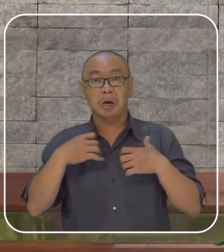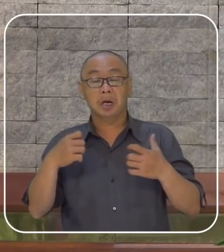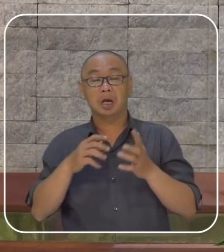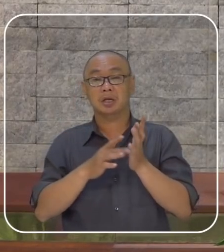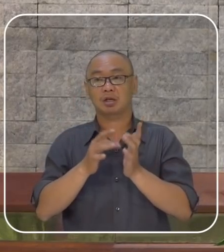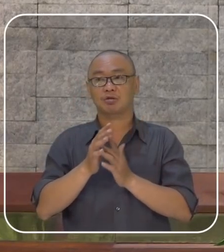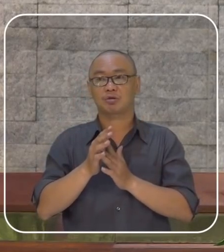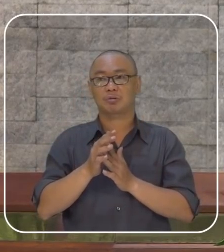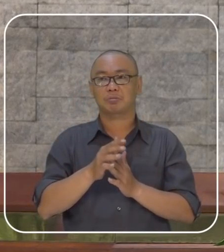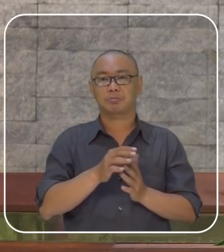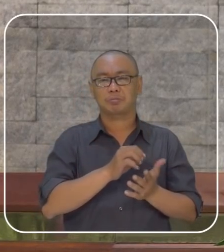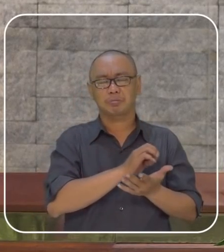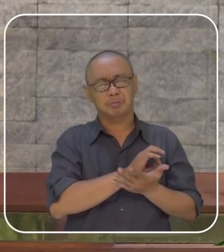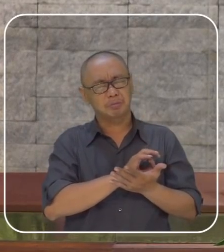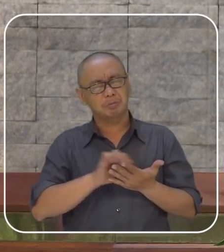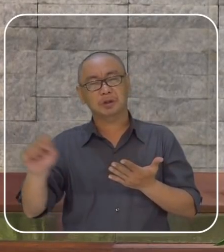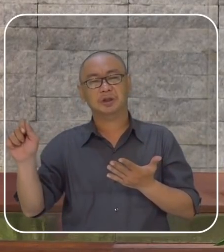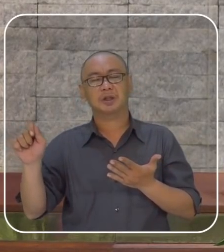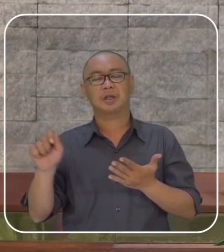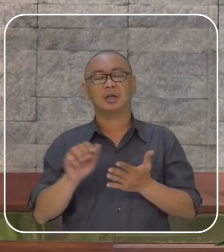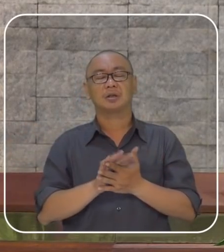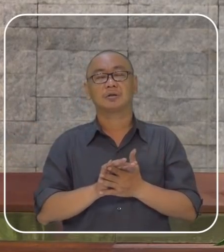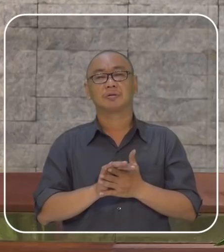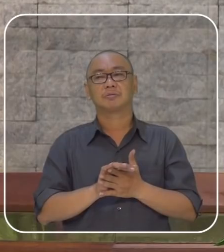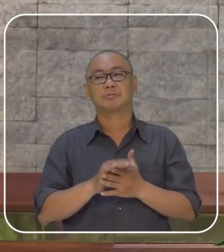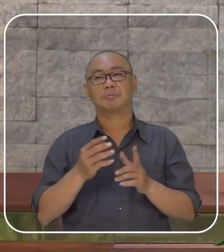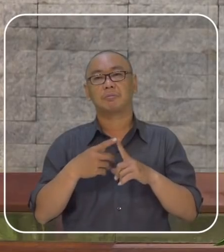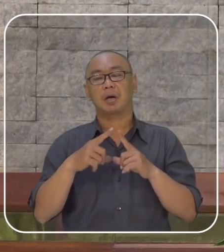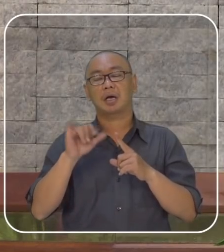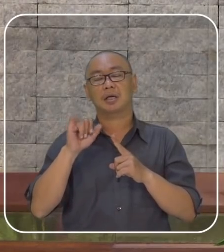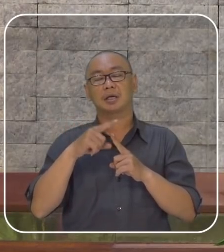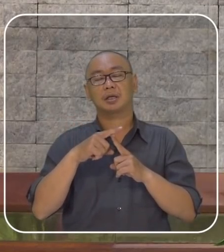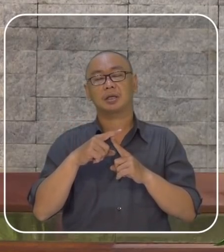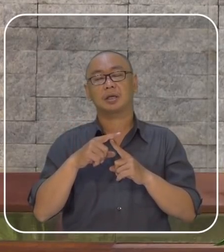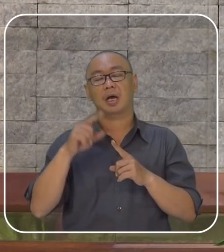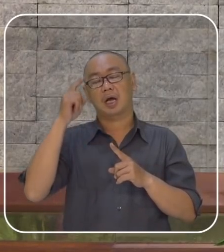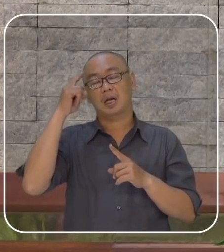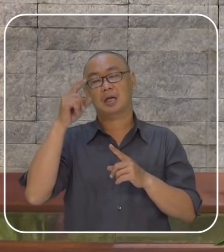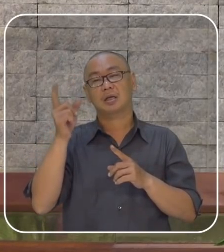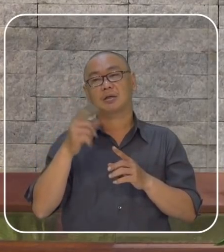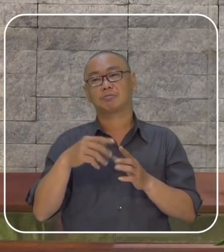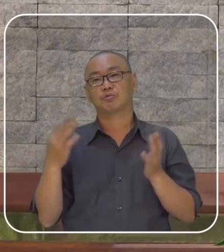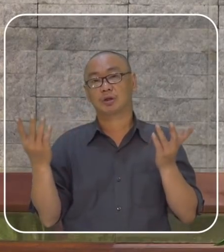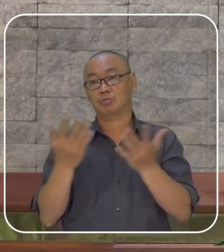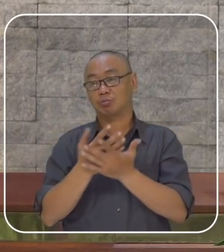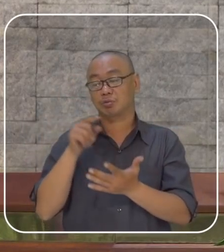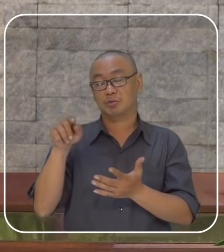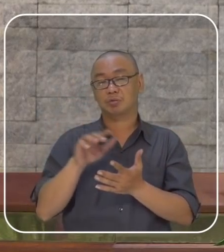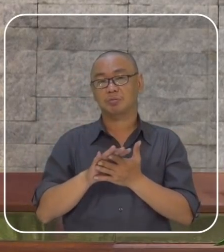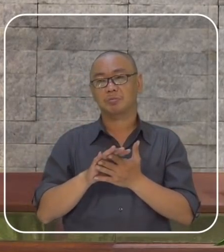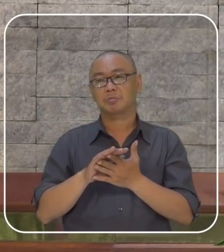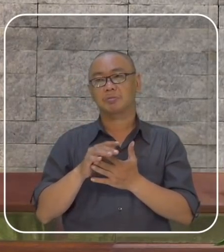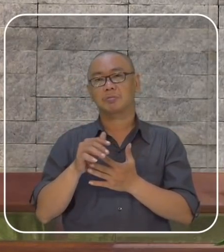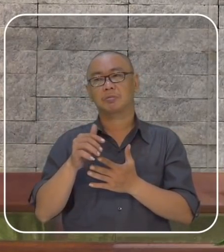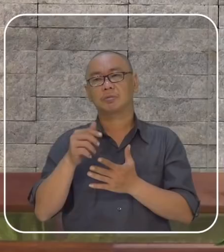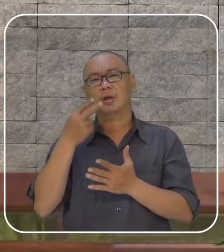membersihkan bait Allah oleh para murid-murid itu ya dilihat sebagai apa? Sebagai tindakan